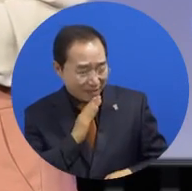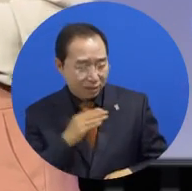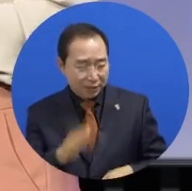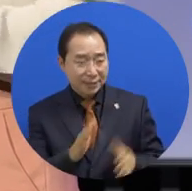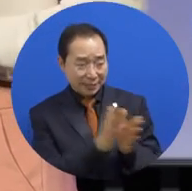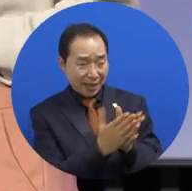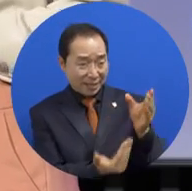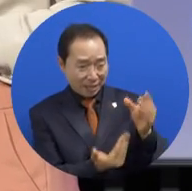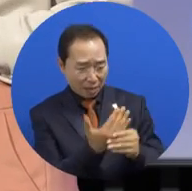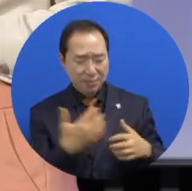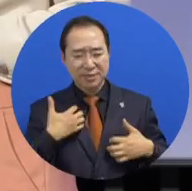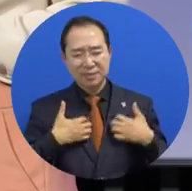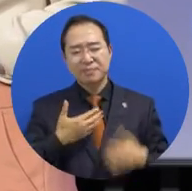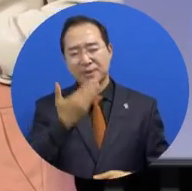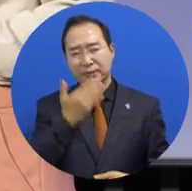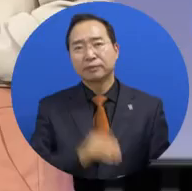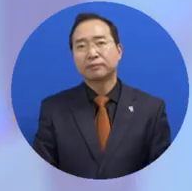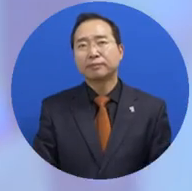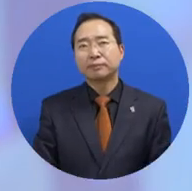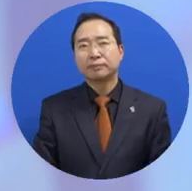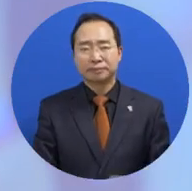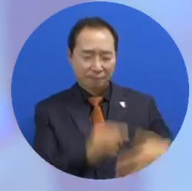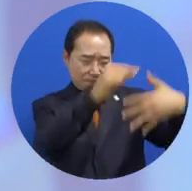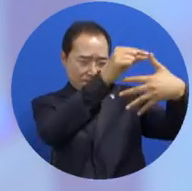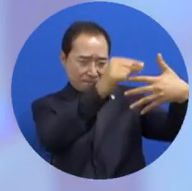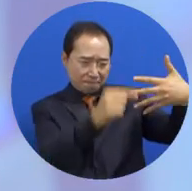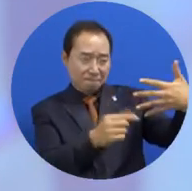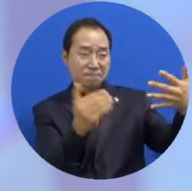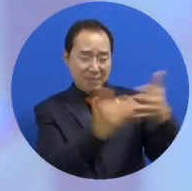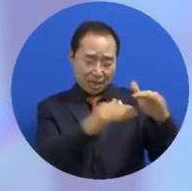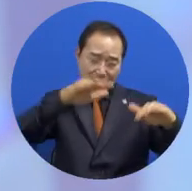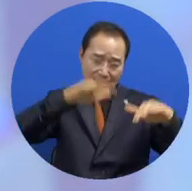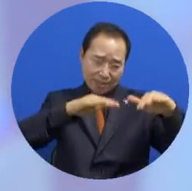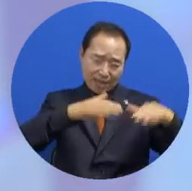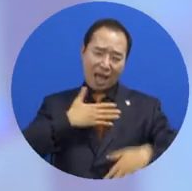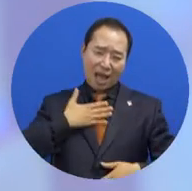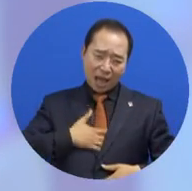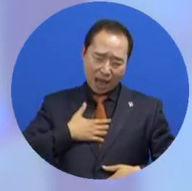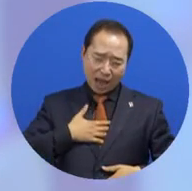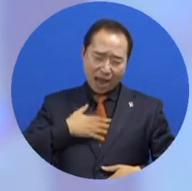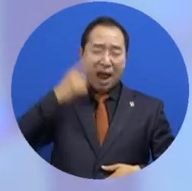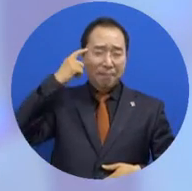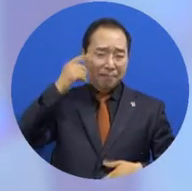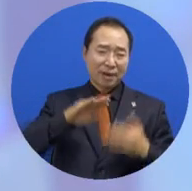책이 나오면 정말 재밌게 읽을 것 같아요. 잘 차서와 차이를 이렇게